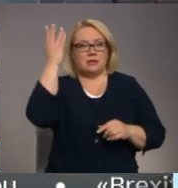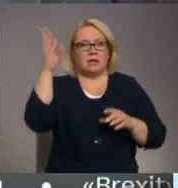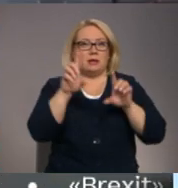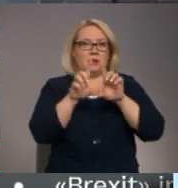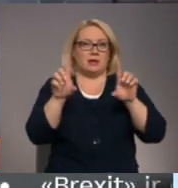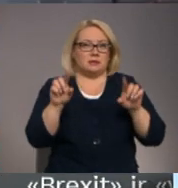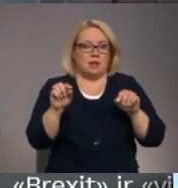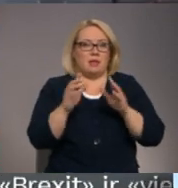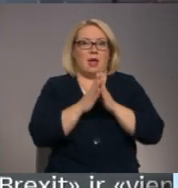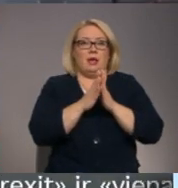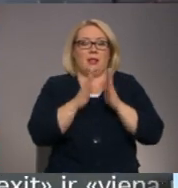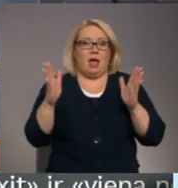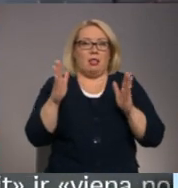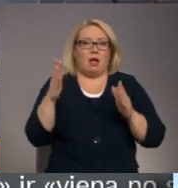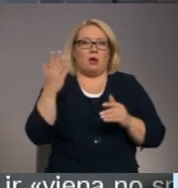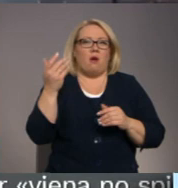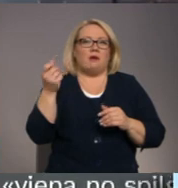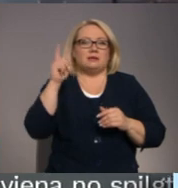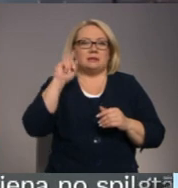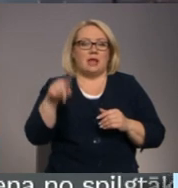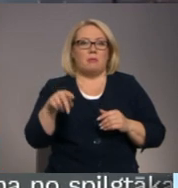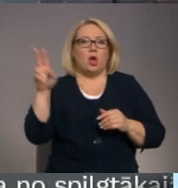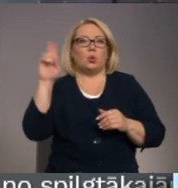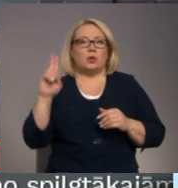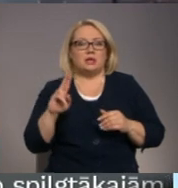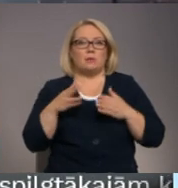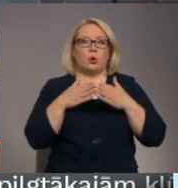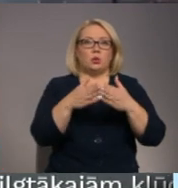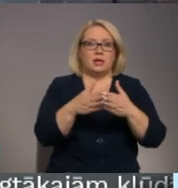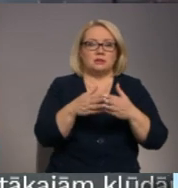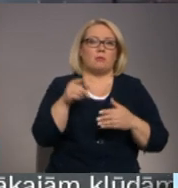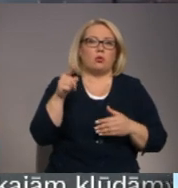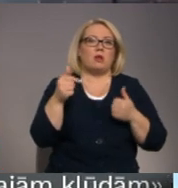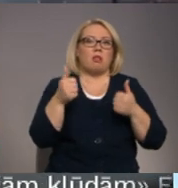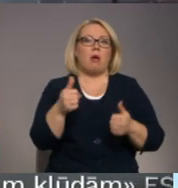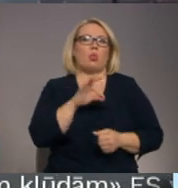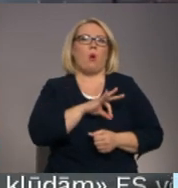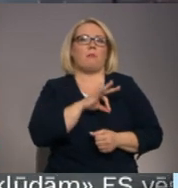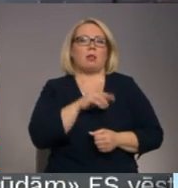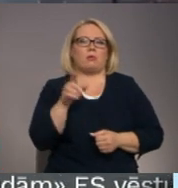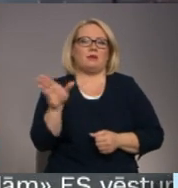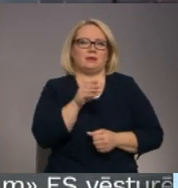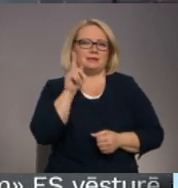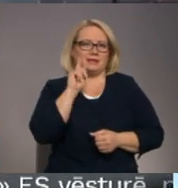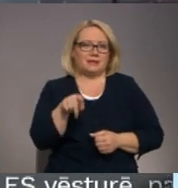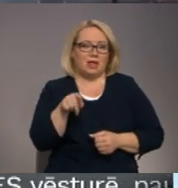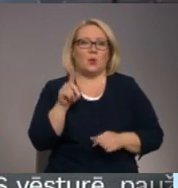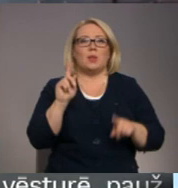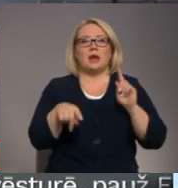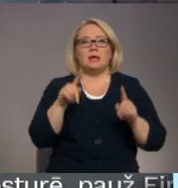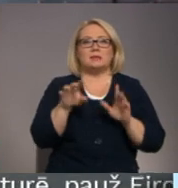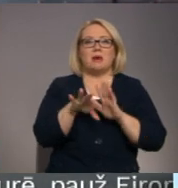iestādi. Lielākais, ko viņi zina par jūrniecību, par kuģniecību, ka tur var labi nopelnīt. Un reizēm